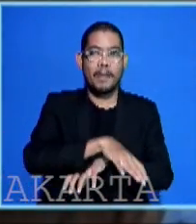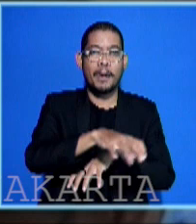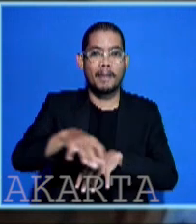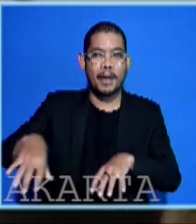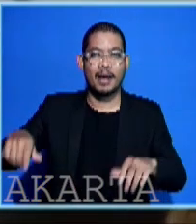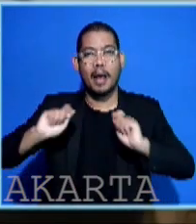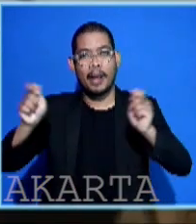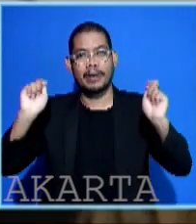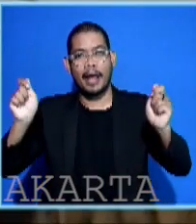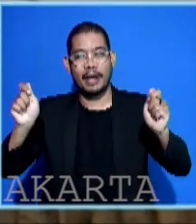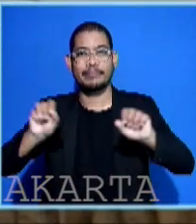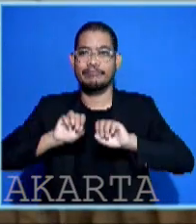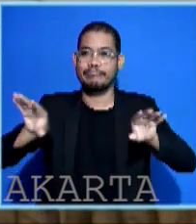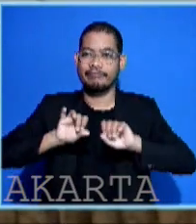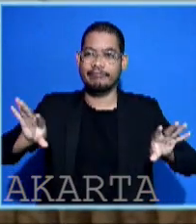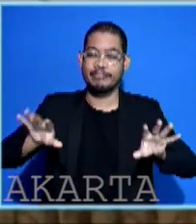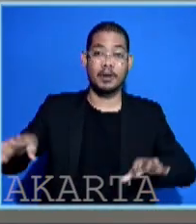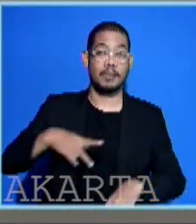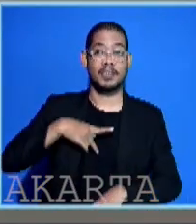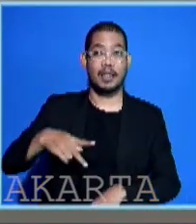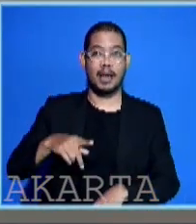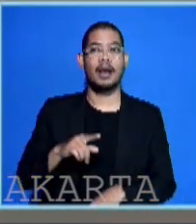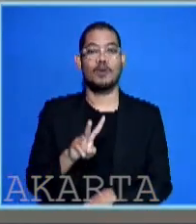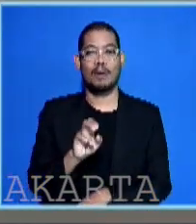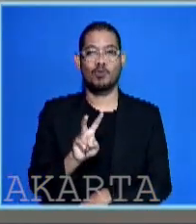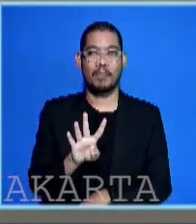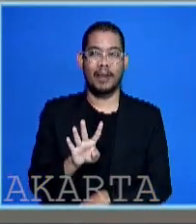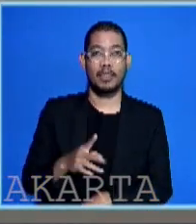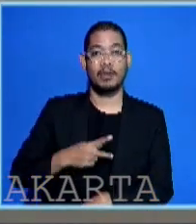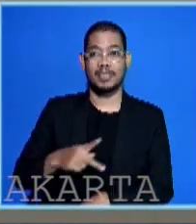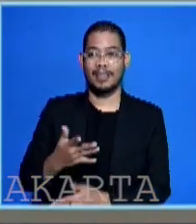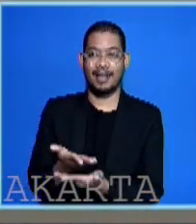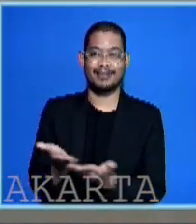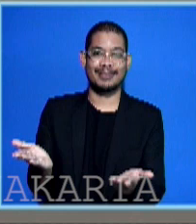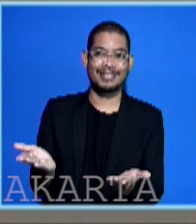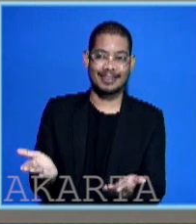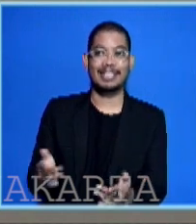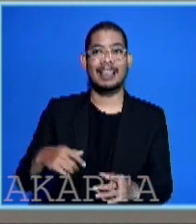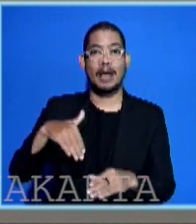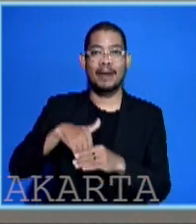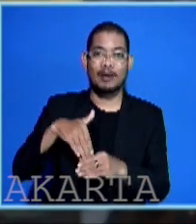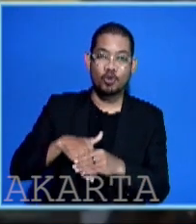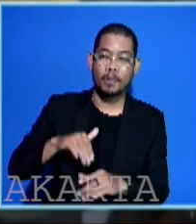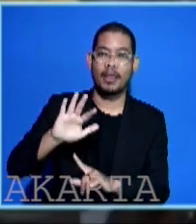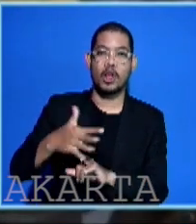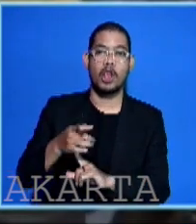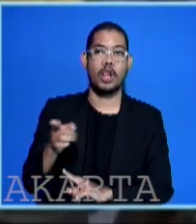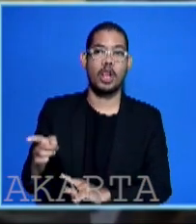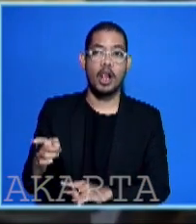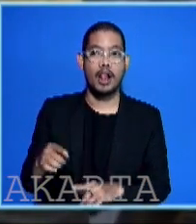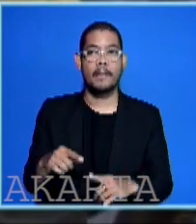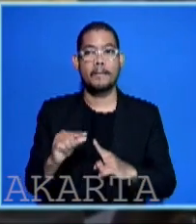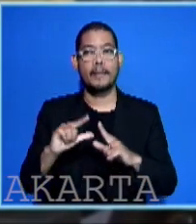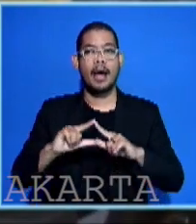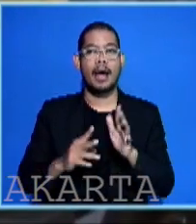rapat umum dengan peserta pemilu 2024 komisioner KPU Bantul kadif SOS diiklih parmas SDM